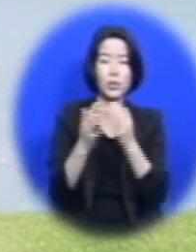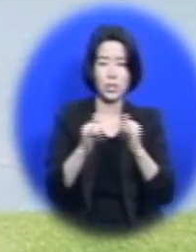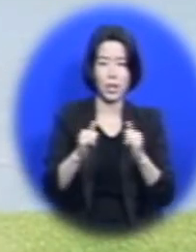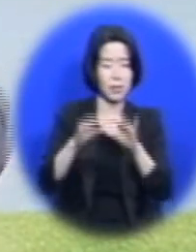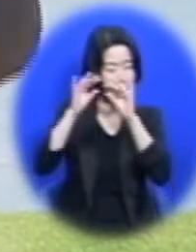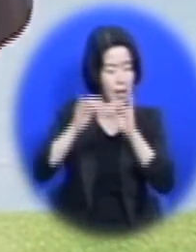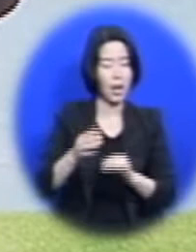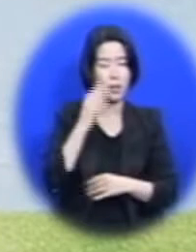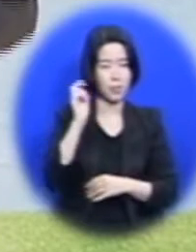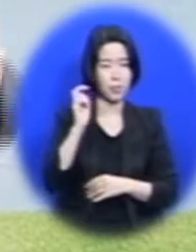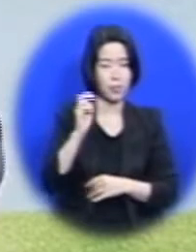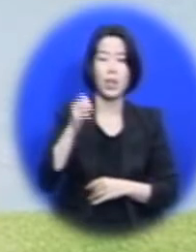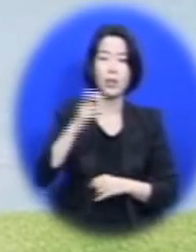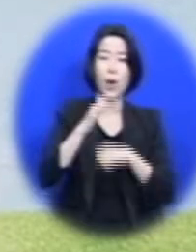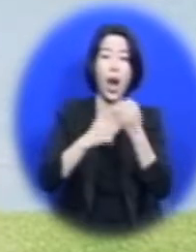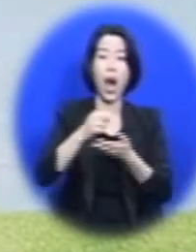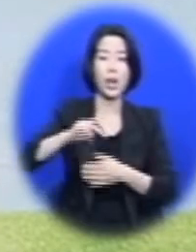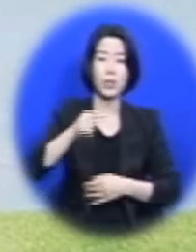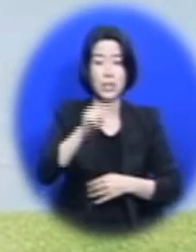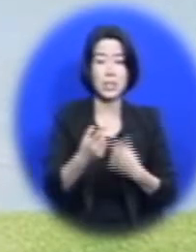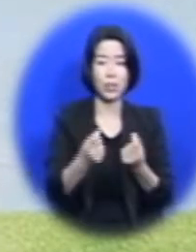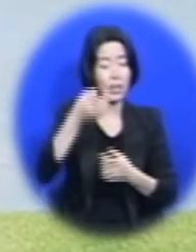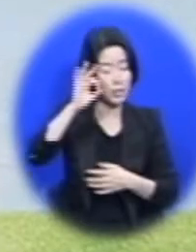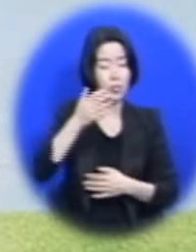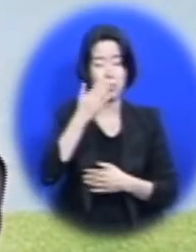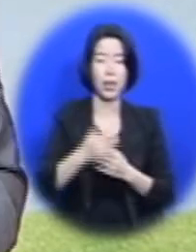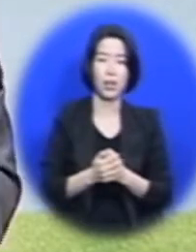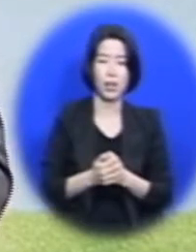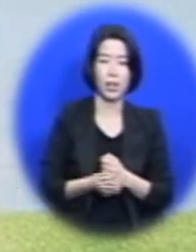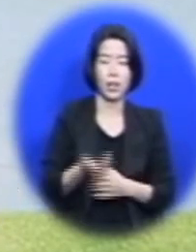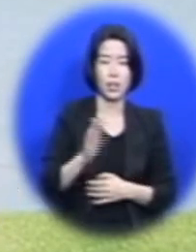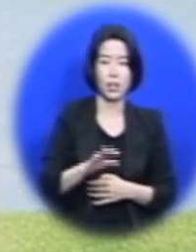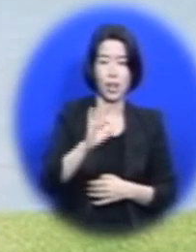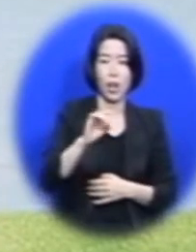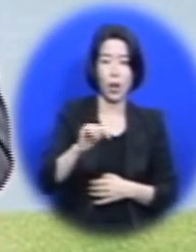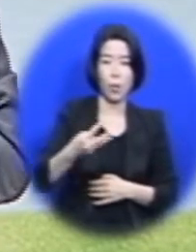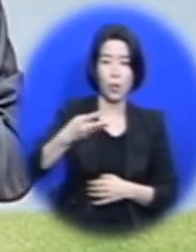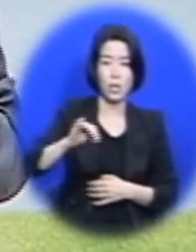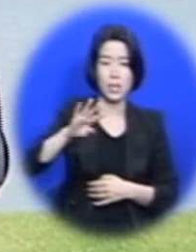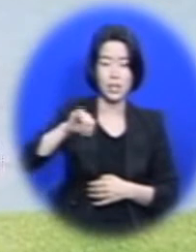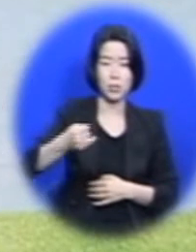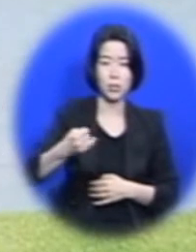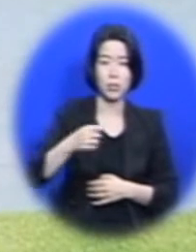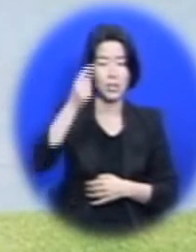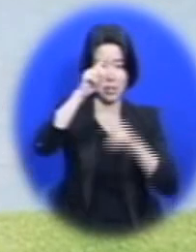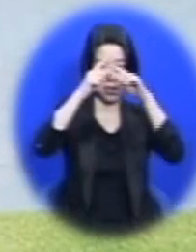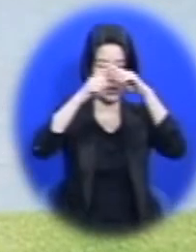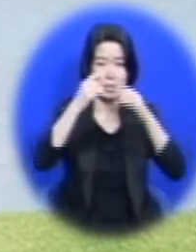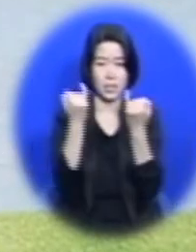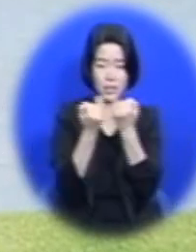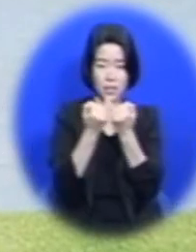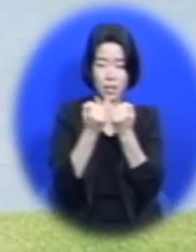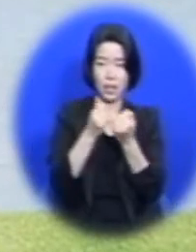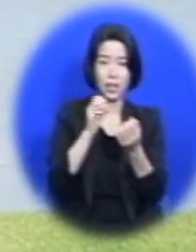동의할 거예요. 그리고 하나님도 그렇게 인정하실 거예요. 그때 이 올리브라는 간호사가 크로닌에게 대답을